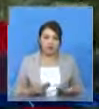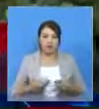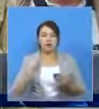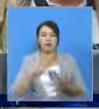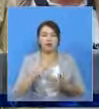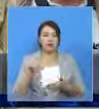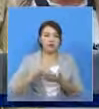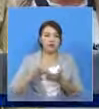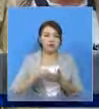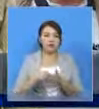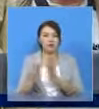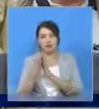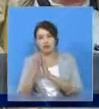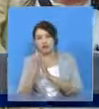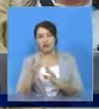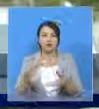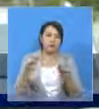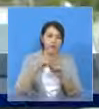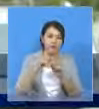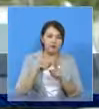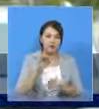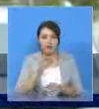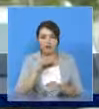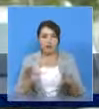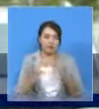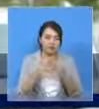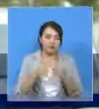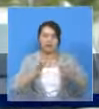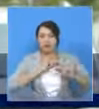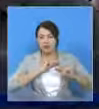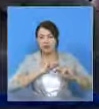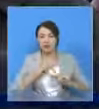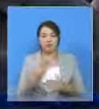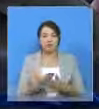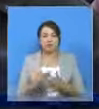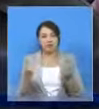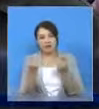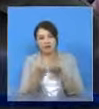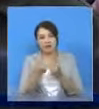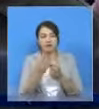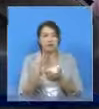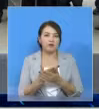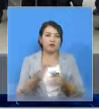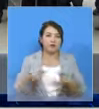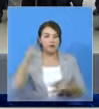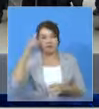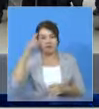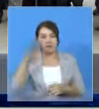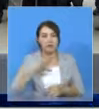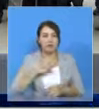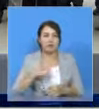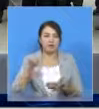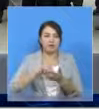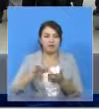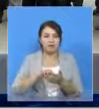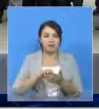Şarağa katsuşlar kezek-kezek söz alıp profesormen birge jürgen kündördi. Saparlas bolğan sätterdi tebirenip eske aldı.